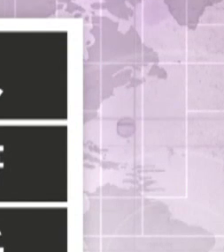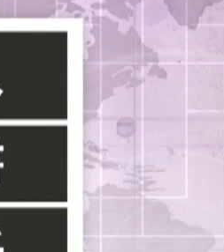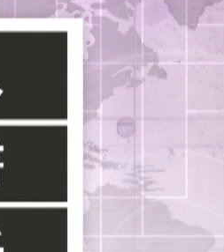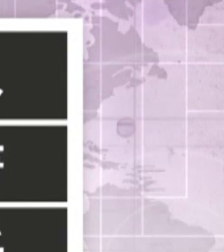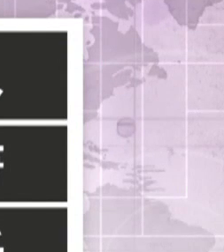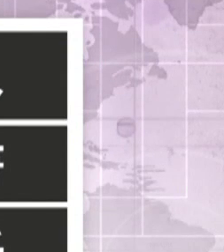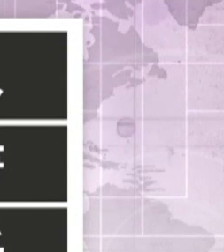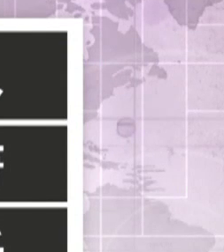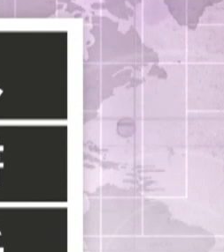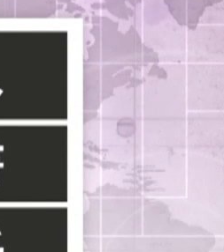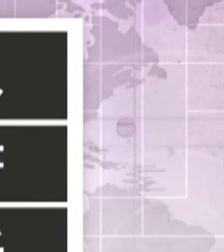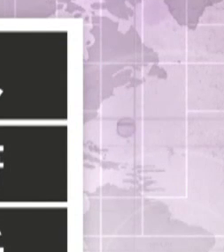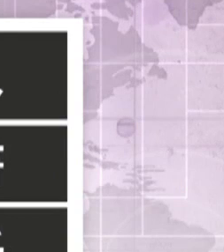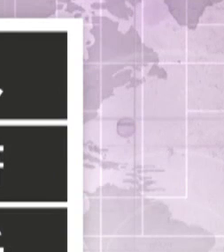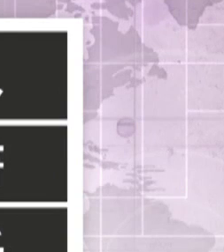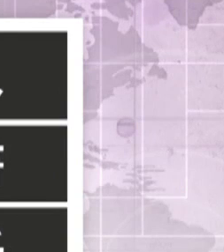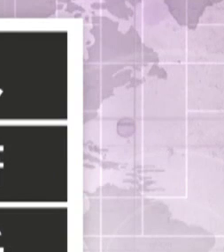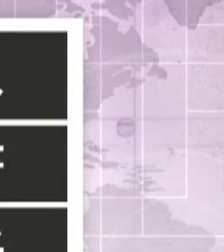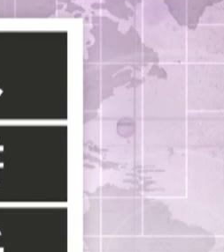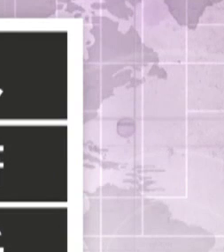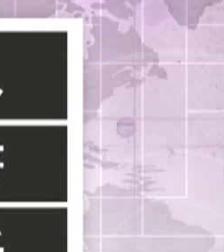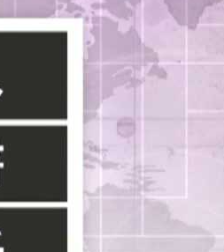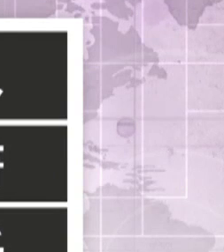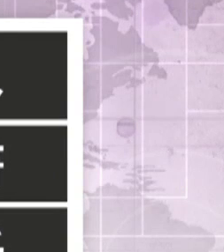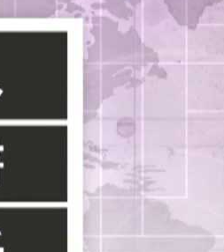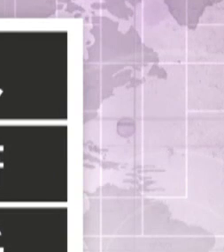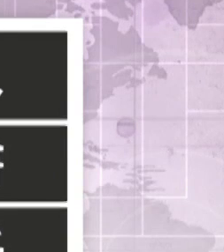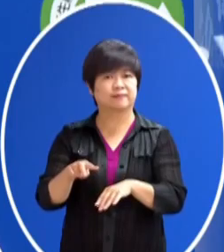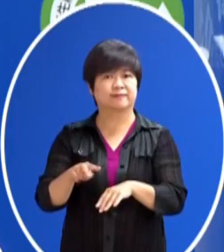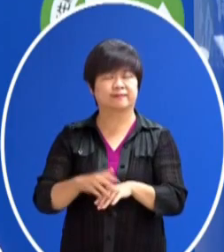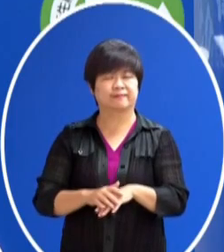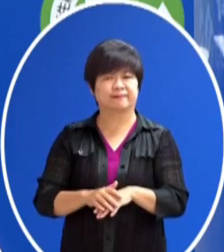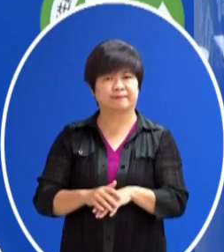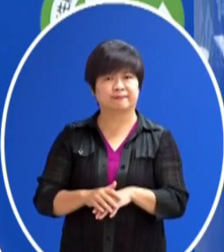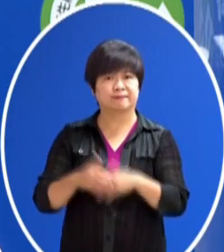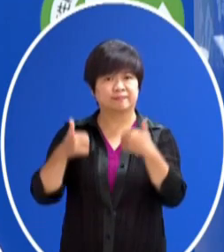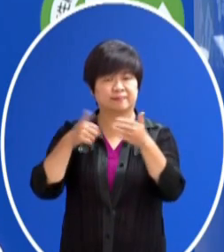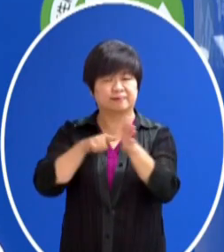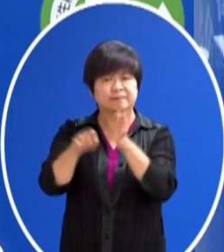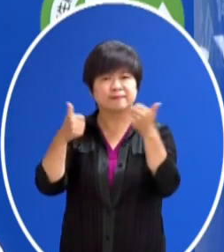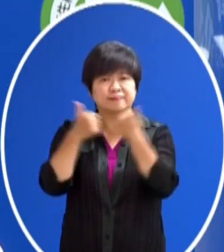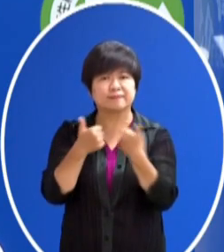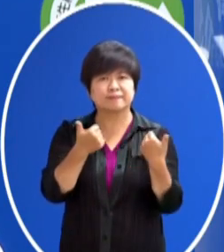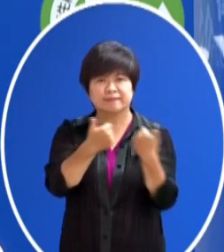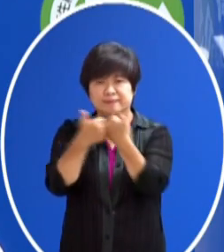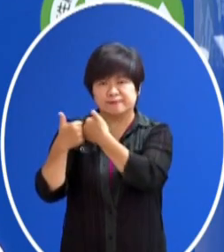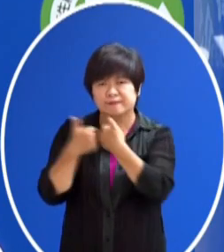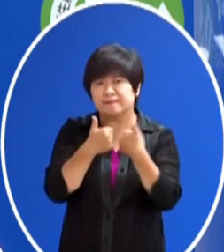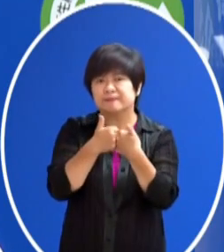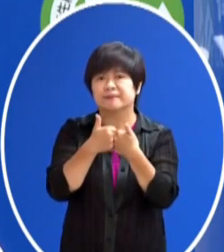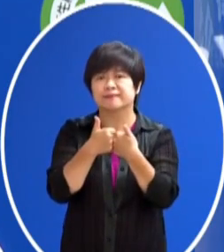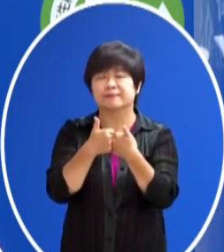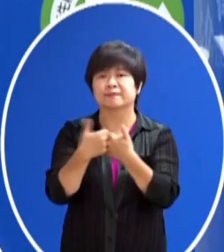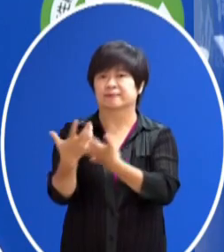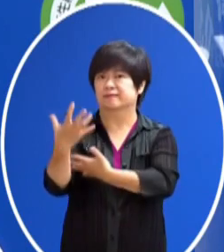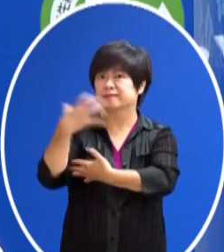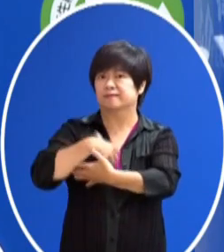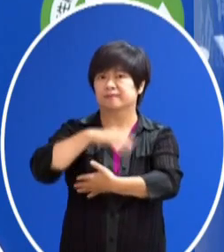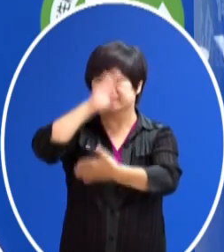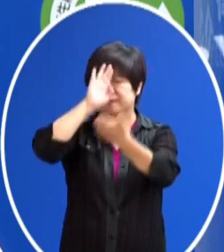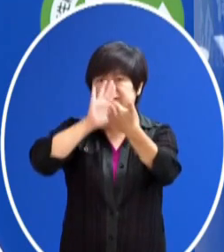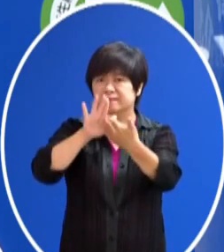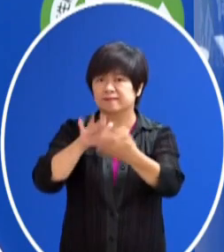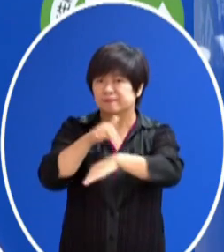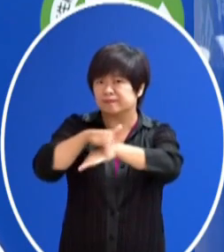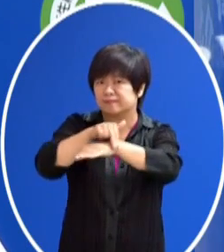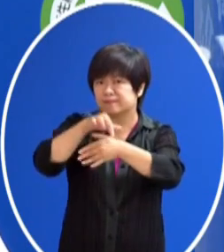侯友宜，他基本上还是说新北跟中央并肩作战。但是侯友宜同样也主张说，其实地方上院是执行面